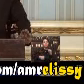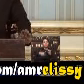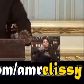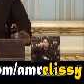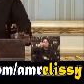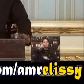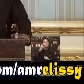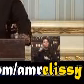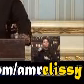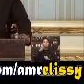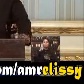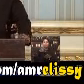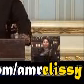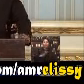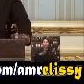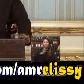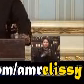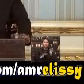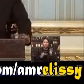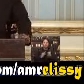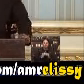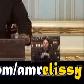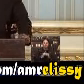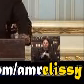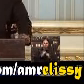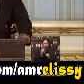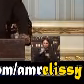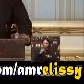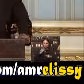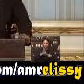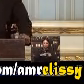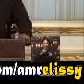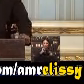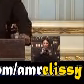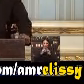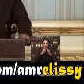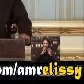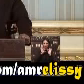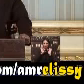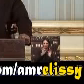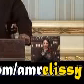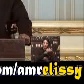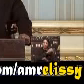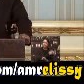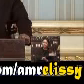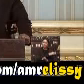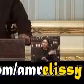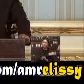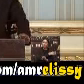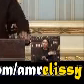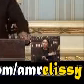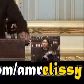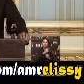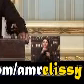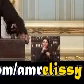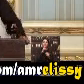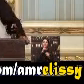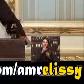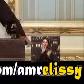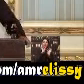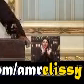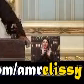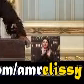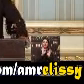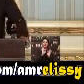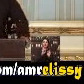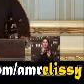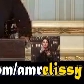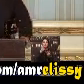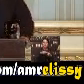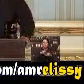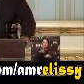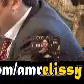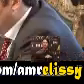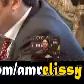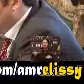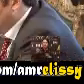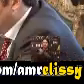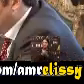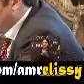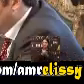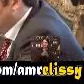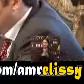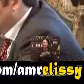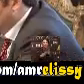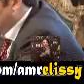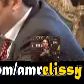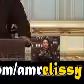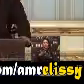مهم وجد خطير. الموضوع الاخر الذي اريد ان اتحدث عنه هي تجربة بسيطة جدا خاصة بالمتسربين من الاطفال من